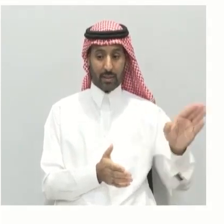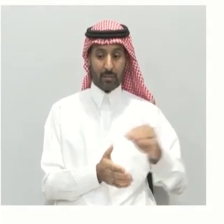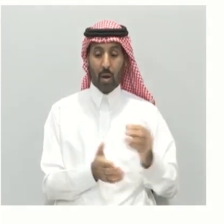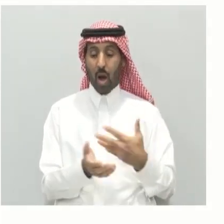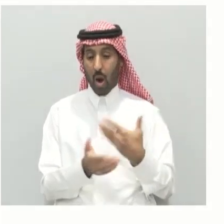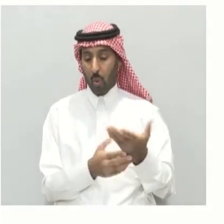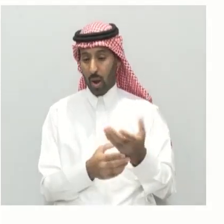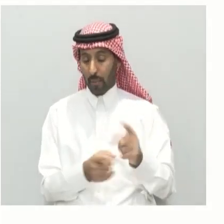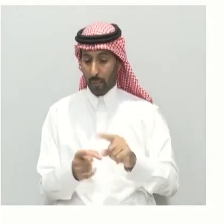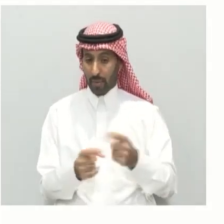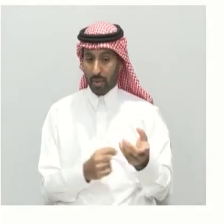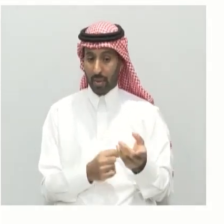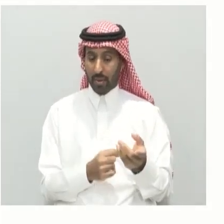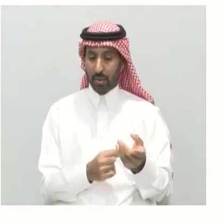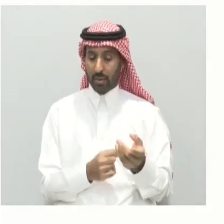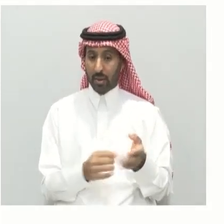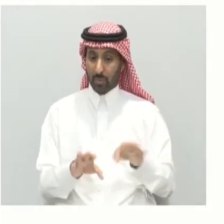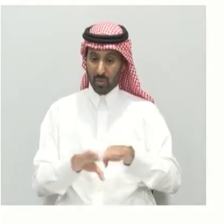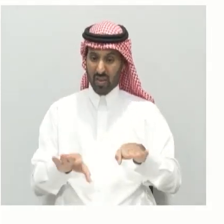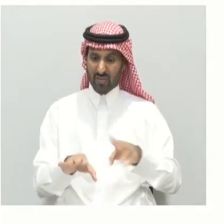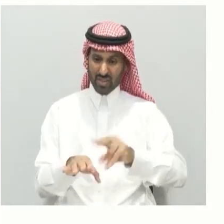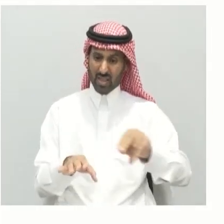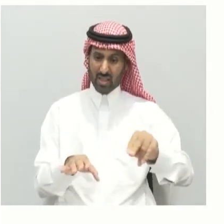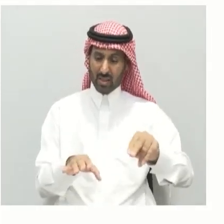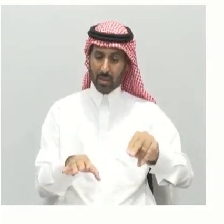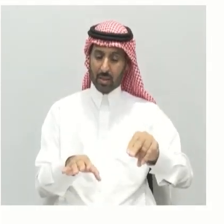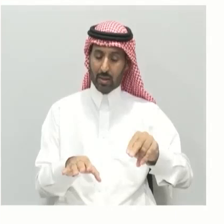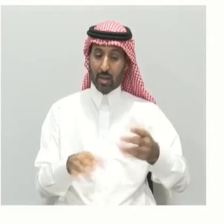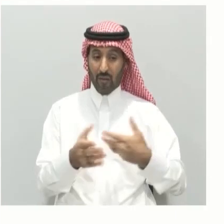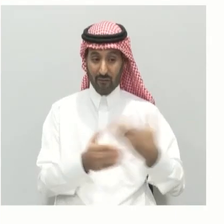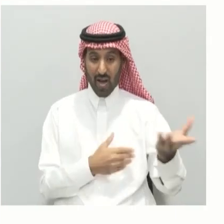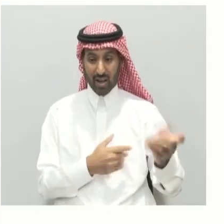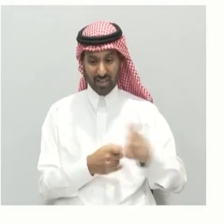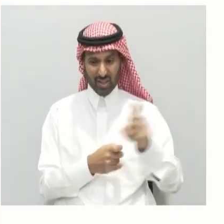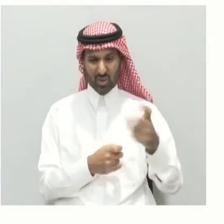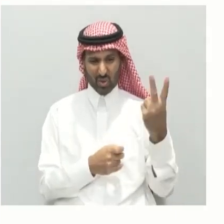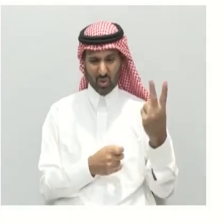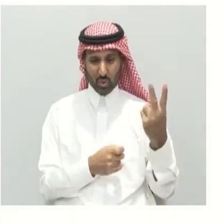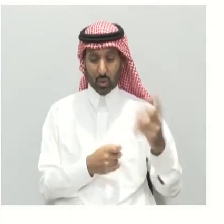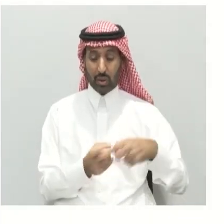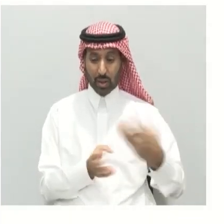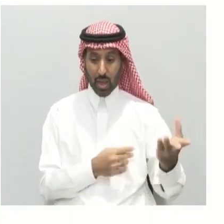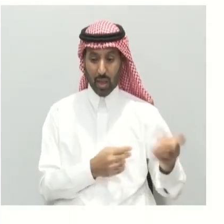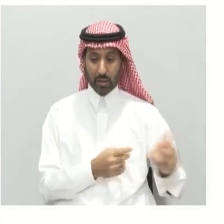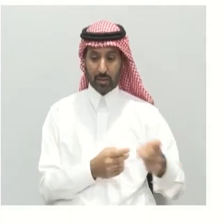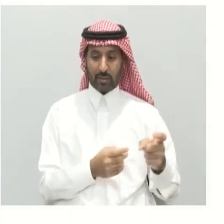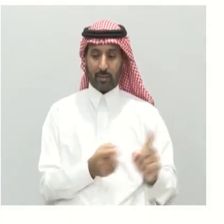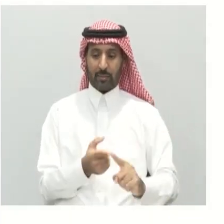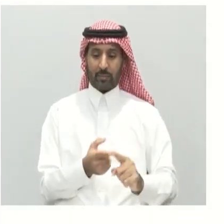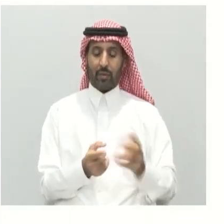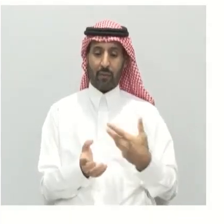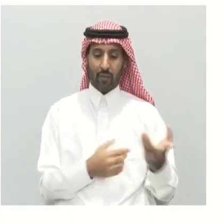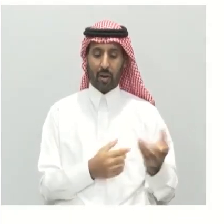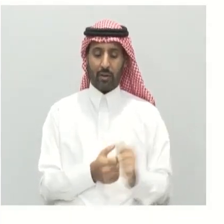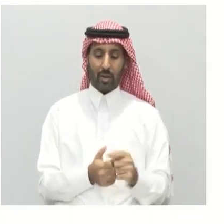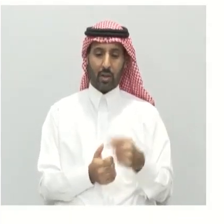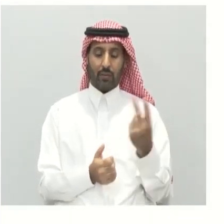كان متعادل الى فاقد الكترون الى فاقد الكترون معناته انه فقد